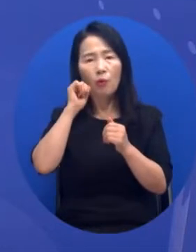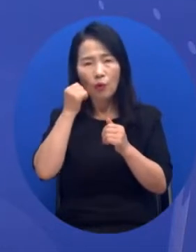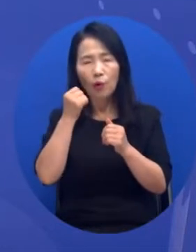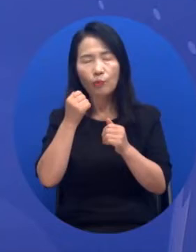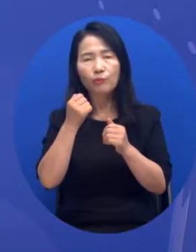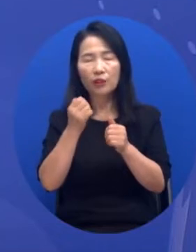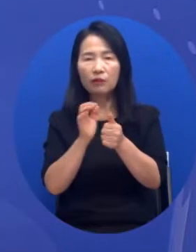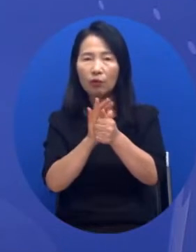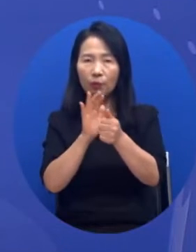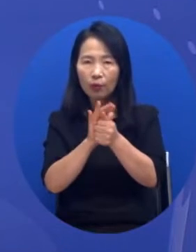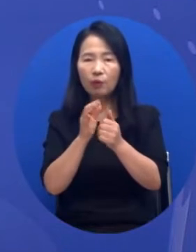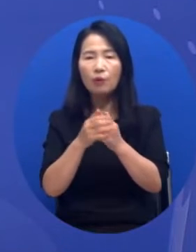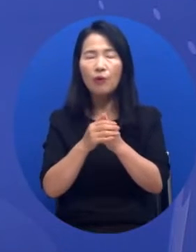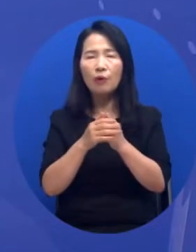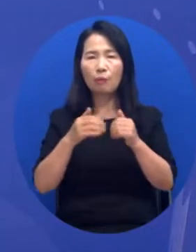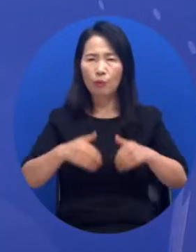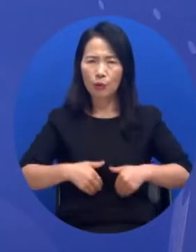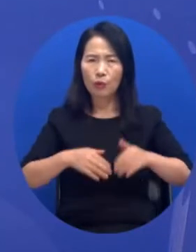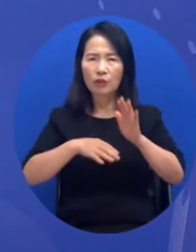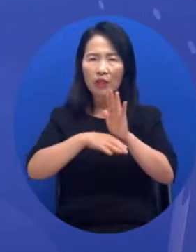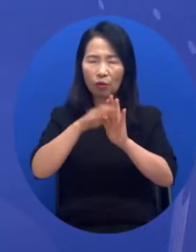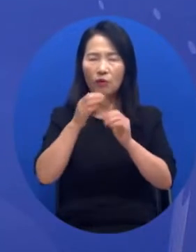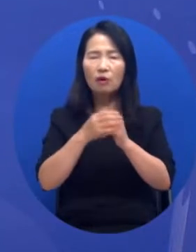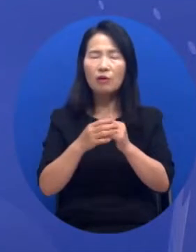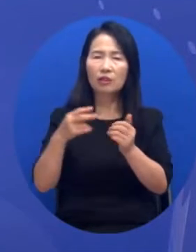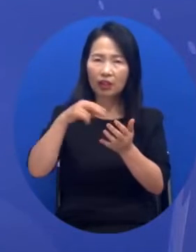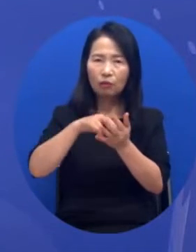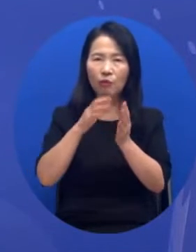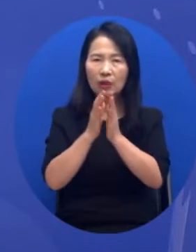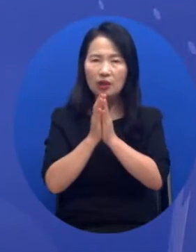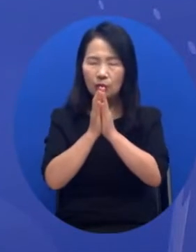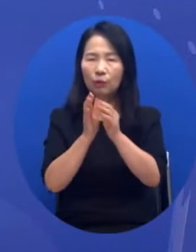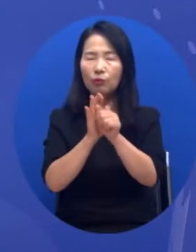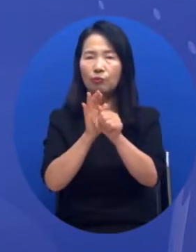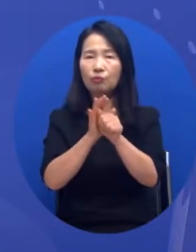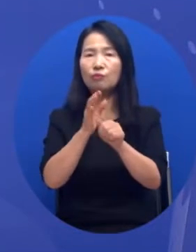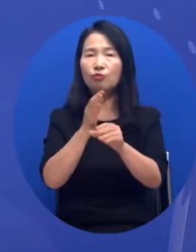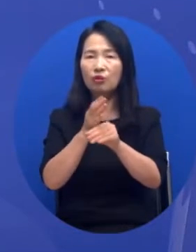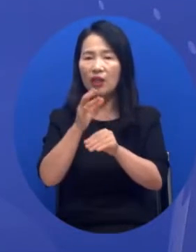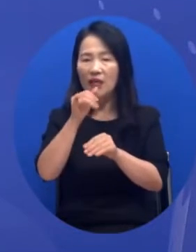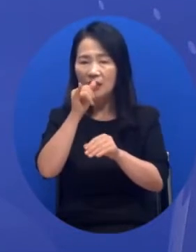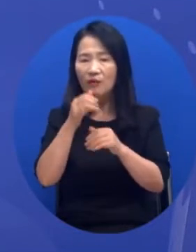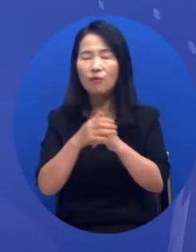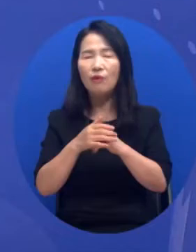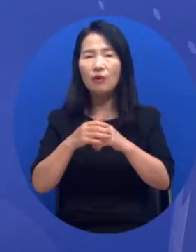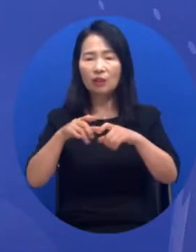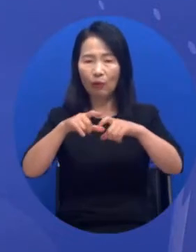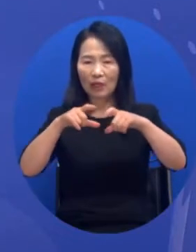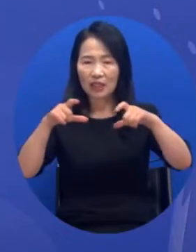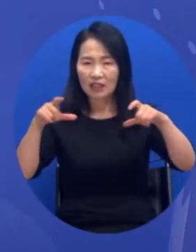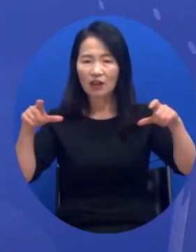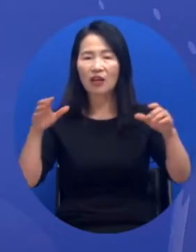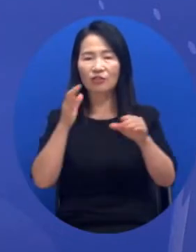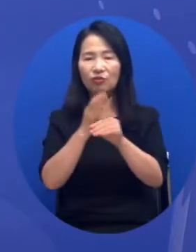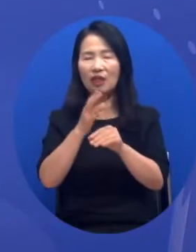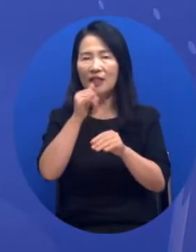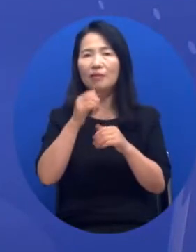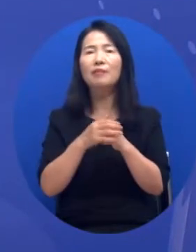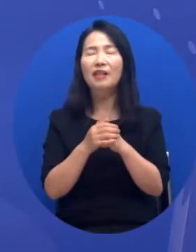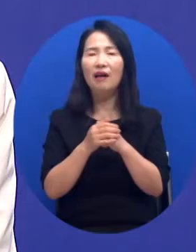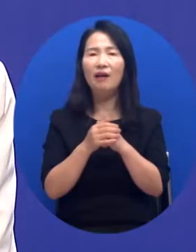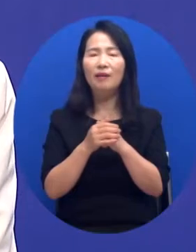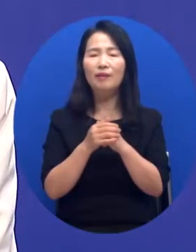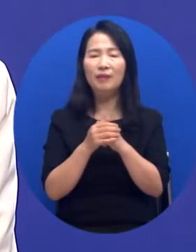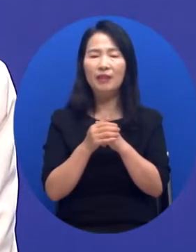또 피로를 채워주고 또 세워주고 기도해주고 이렇게 네. 해서 지금 점점 확산되어가는 중에 있습니다. 아. 예, 네,